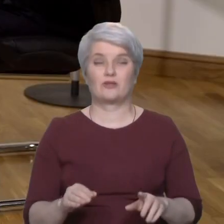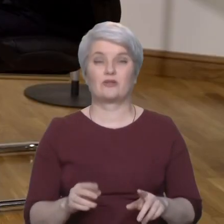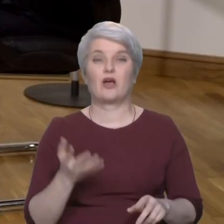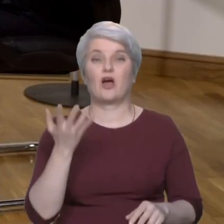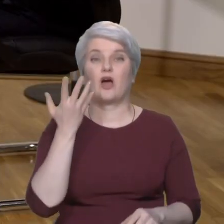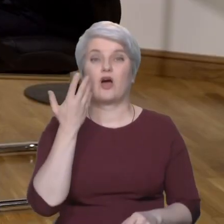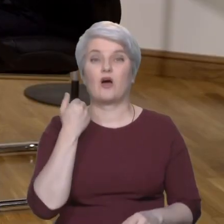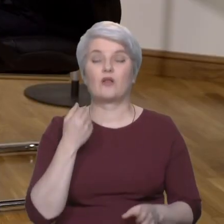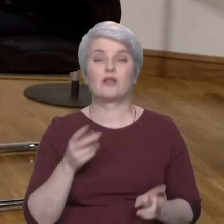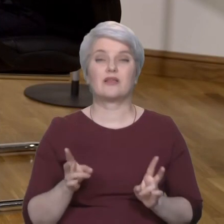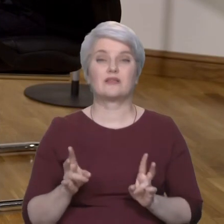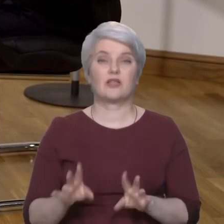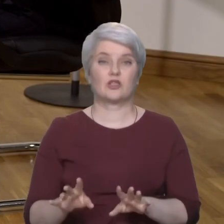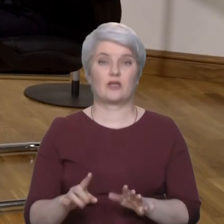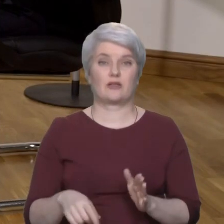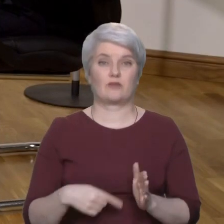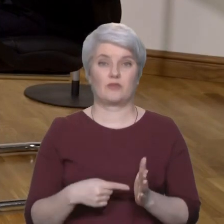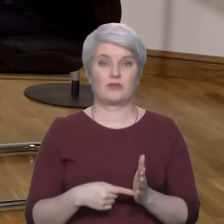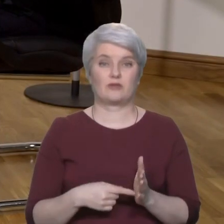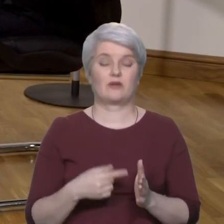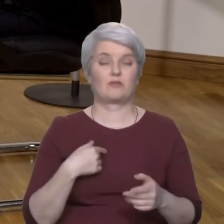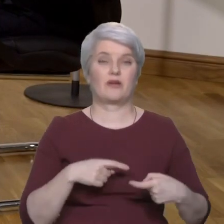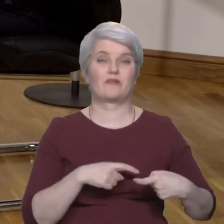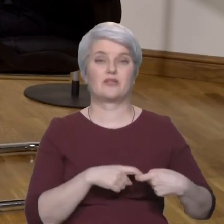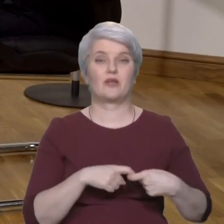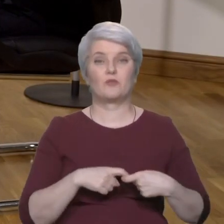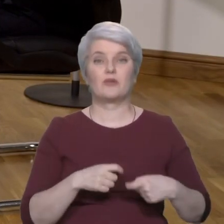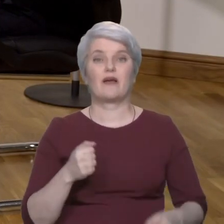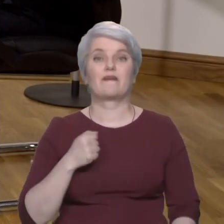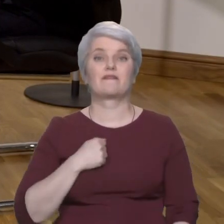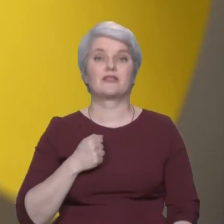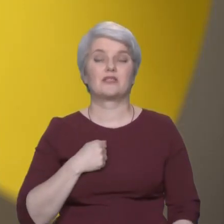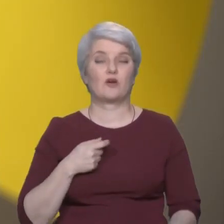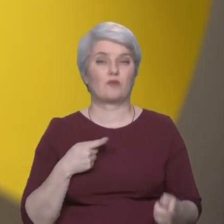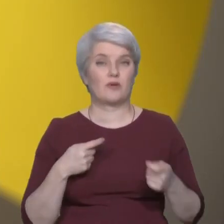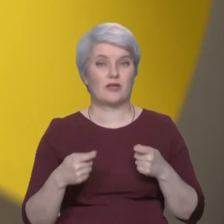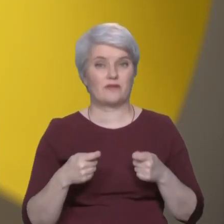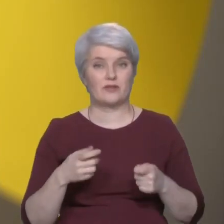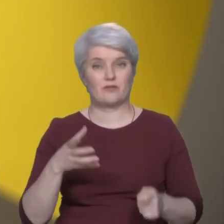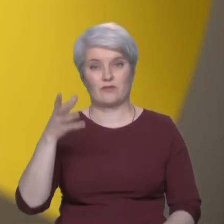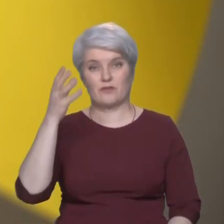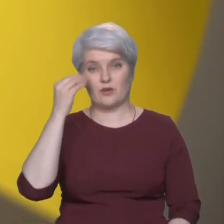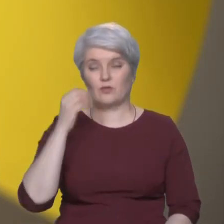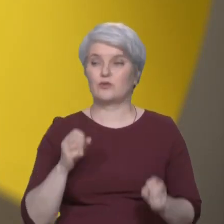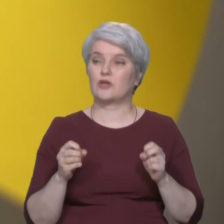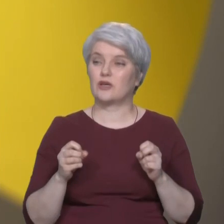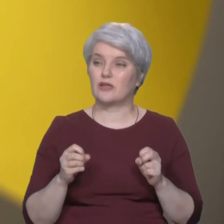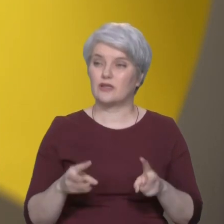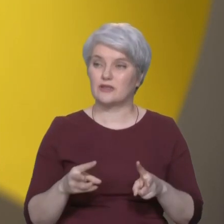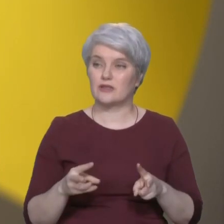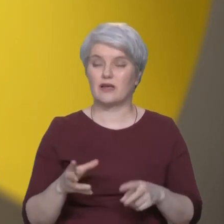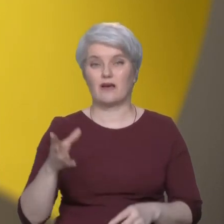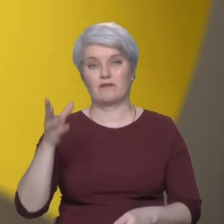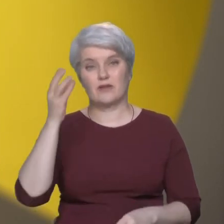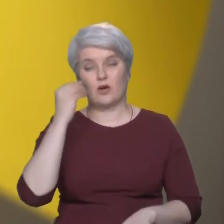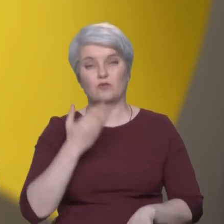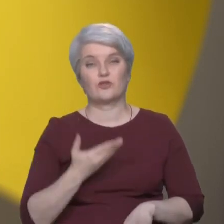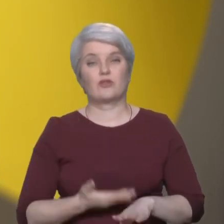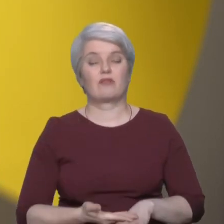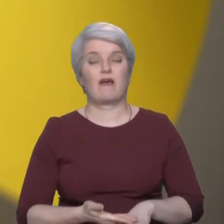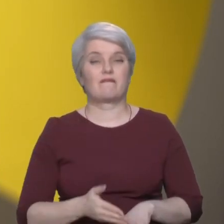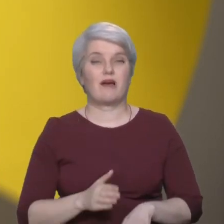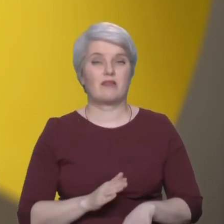працювати співробітниками ДСНС? Ми взаємодіємо з військовим керівництвом, враховуючи ризики, враховуючи навантаження у вигляді